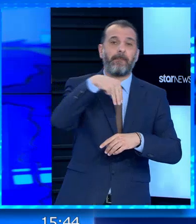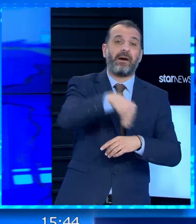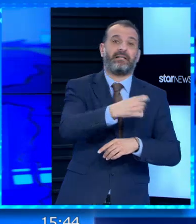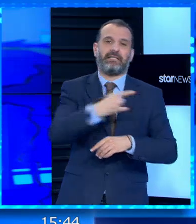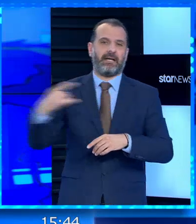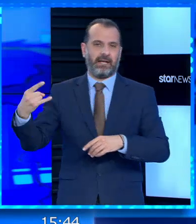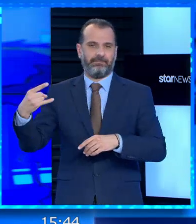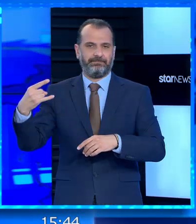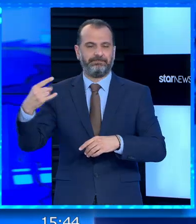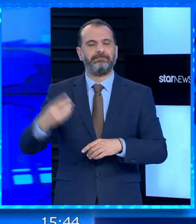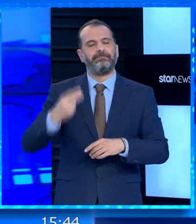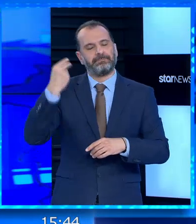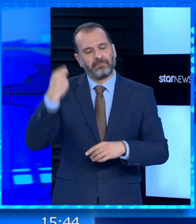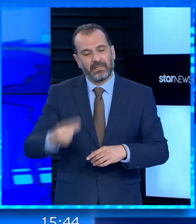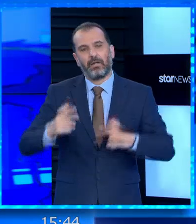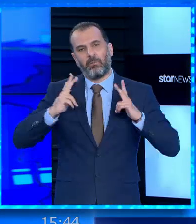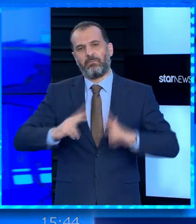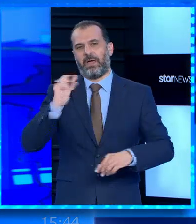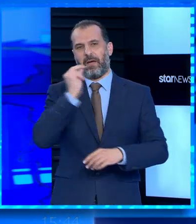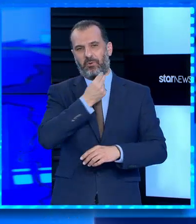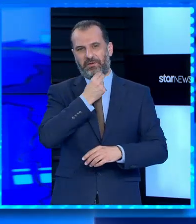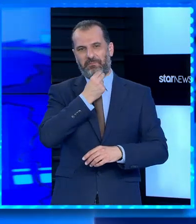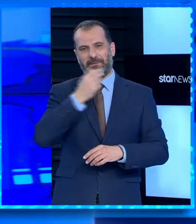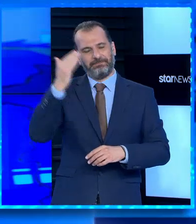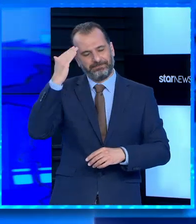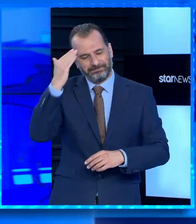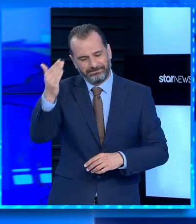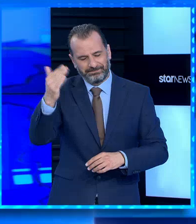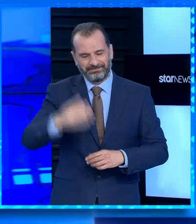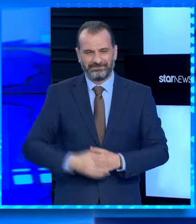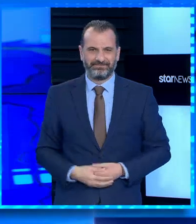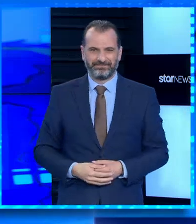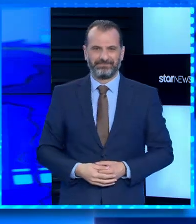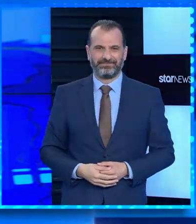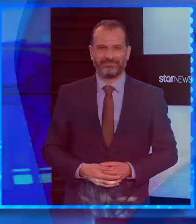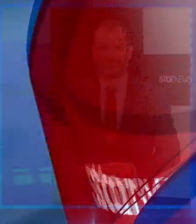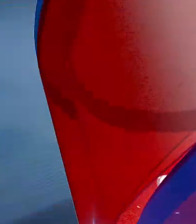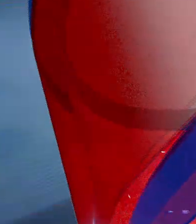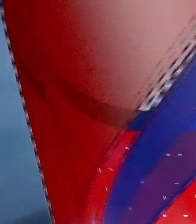με τη Μάρα Ζαχαρέα. Κυρίες και κύριοι, καλό και χαρούμενο απόγευμα να έχετε. Γεια σας.